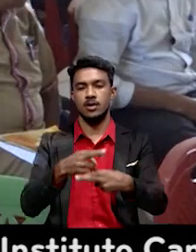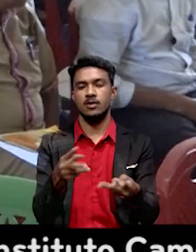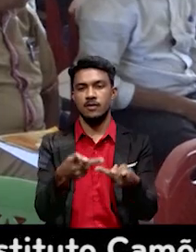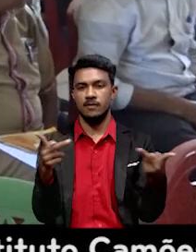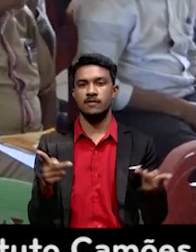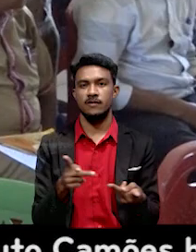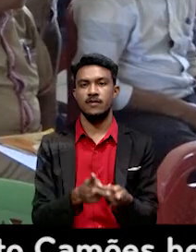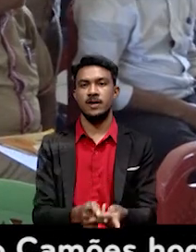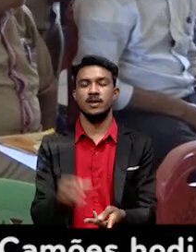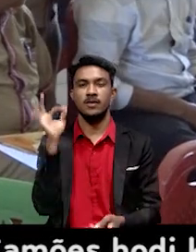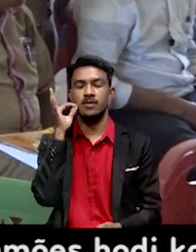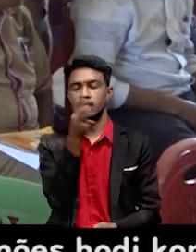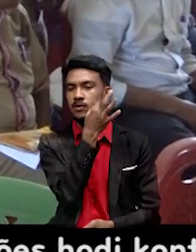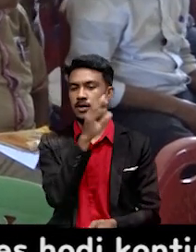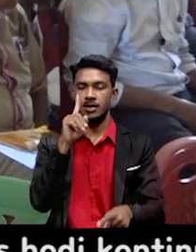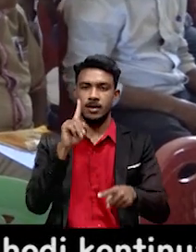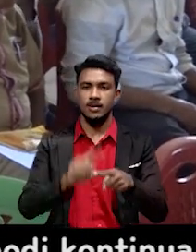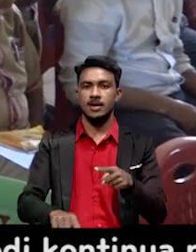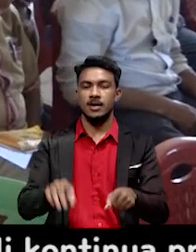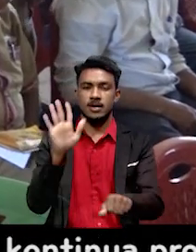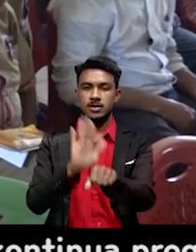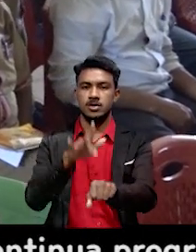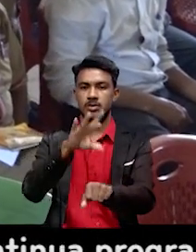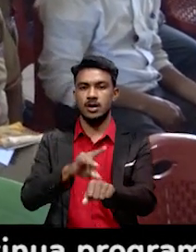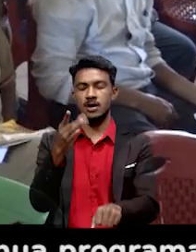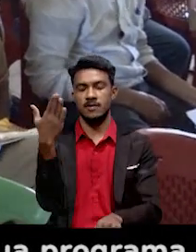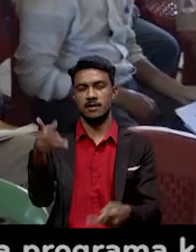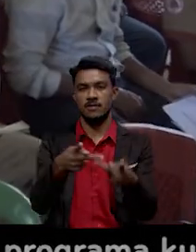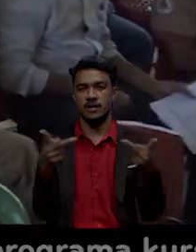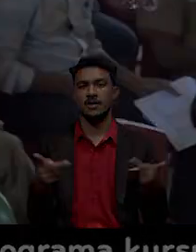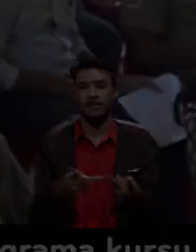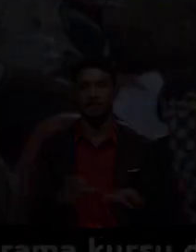klabele tolun no moris iha fatin refere. Efigenia Babu, GMN.